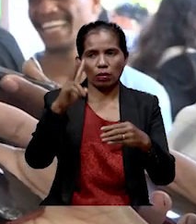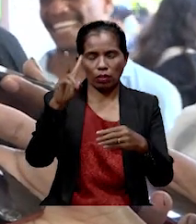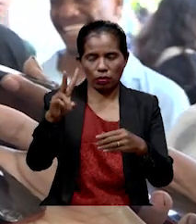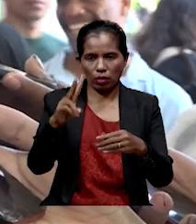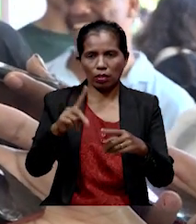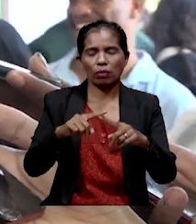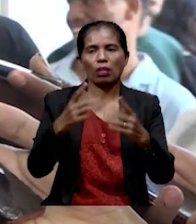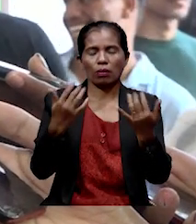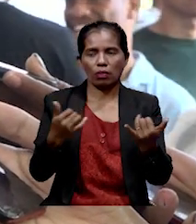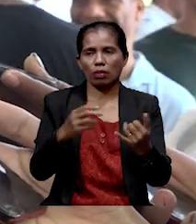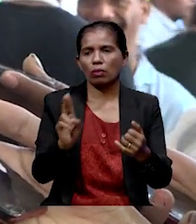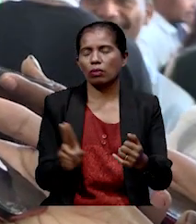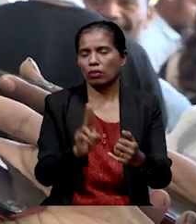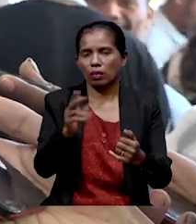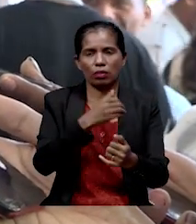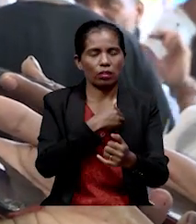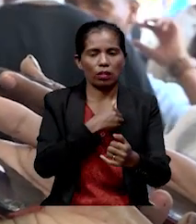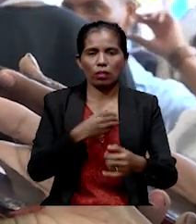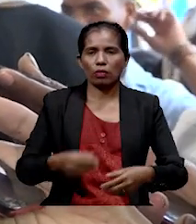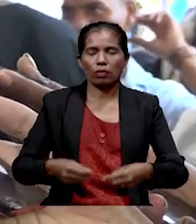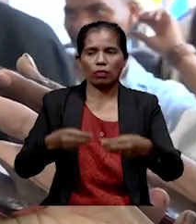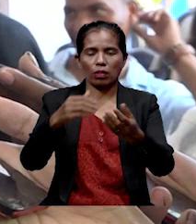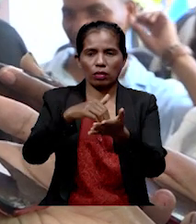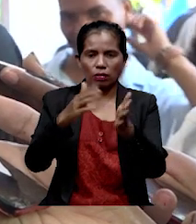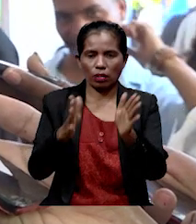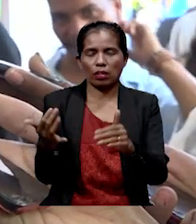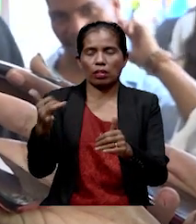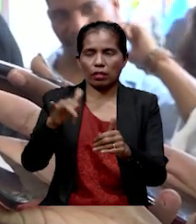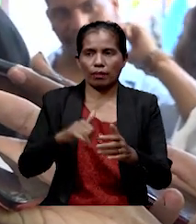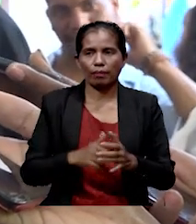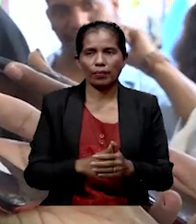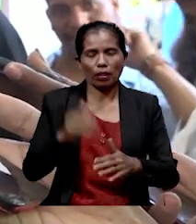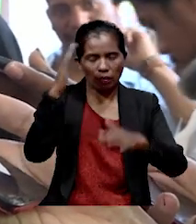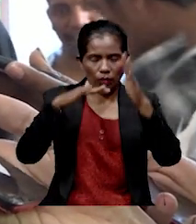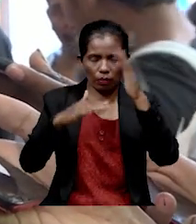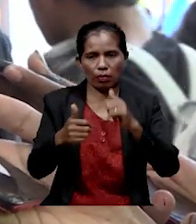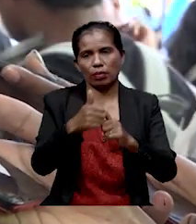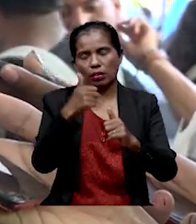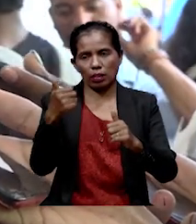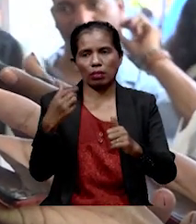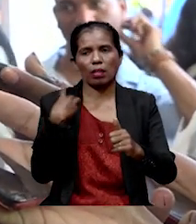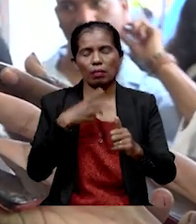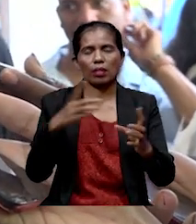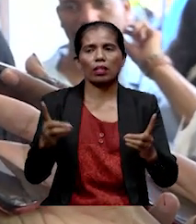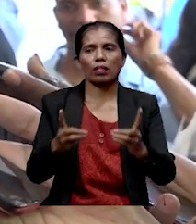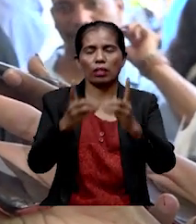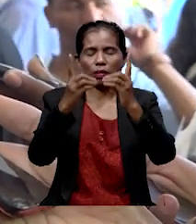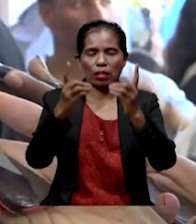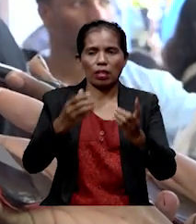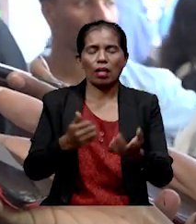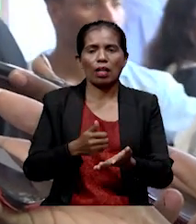agora universidade sirau distribui ba estudante sira. Problema seluk nebe maka ami asoru liga o